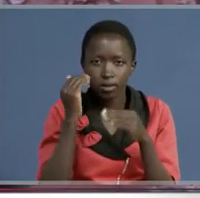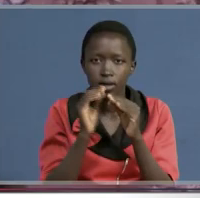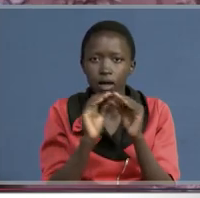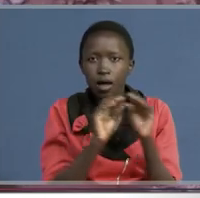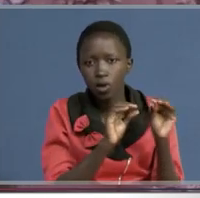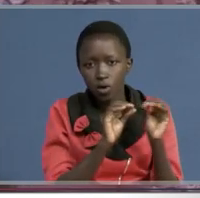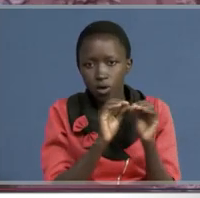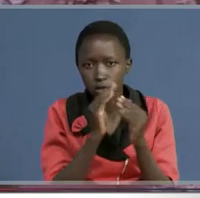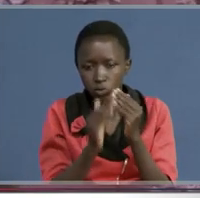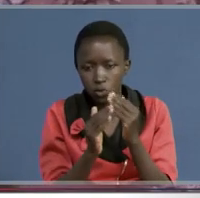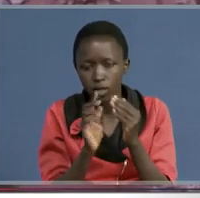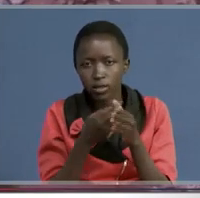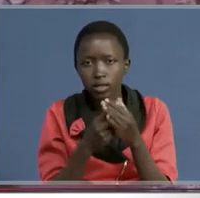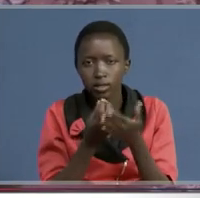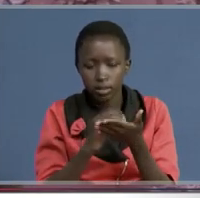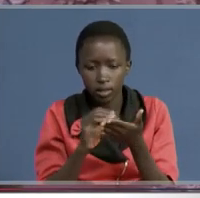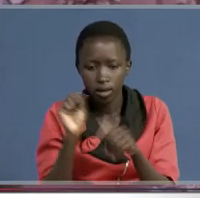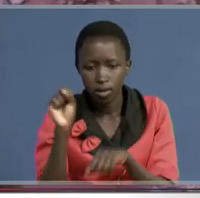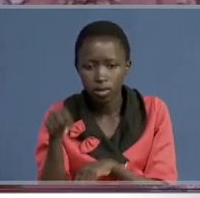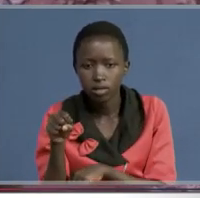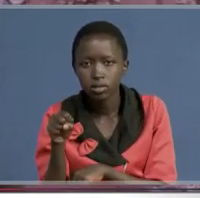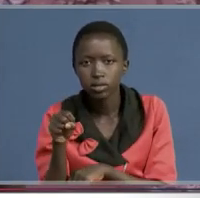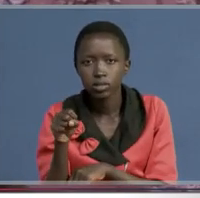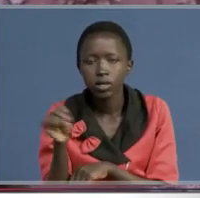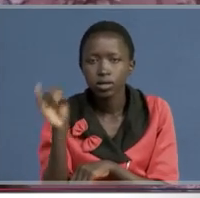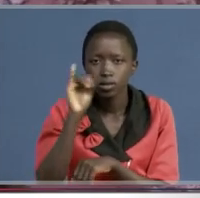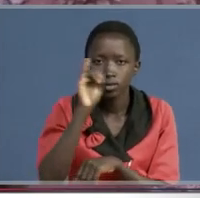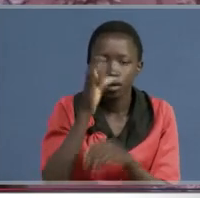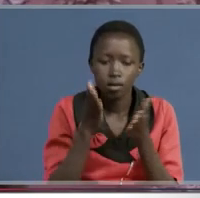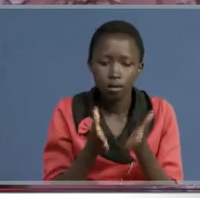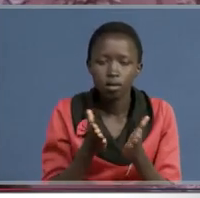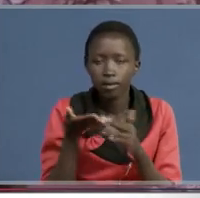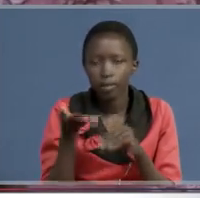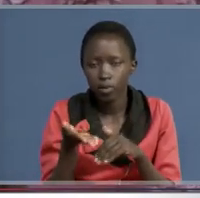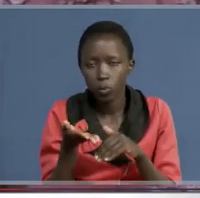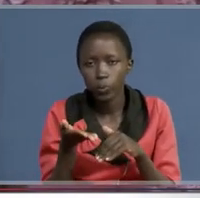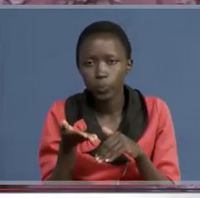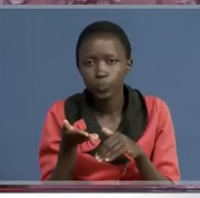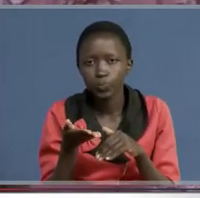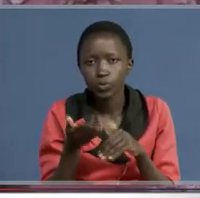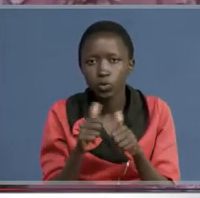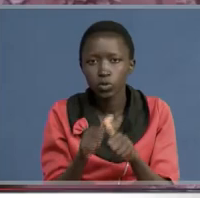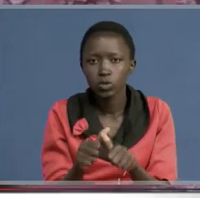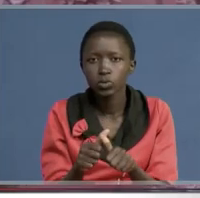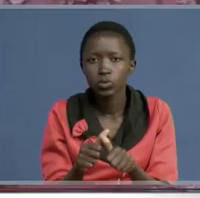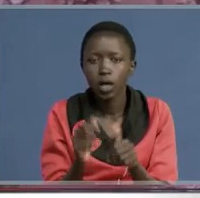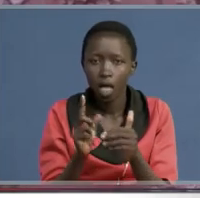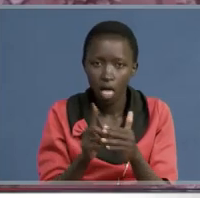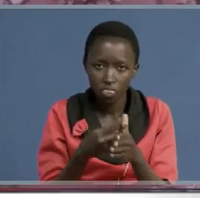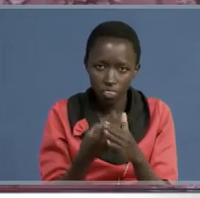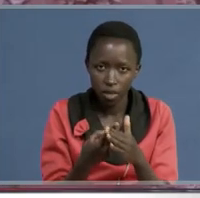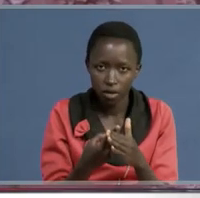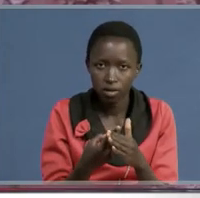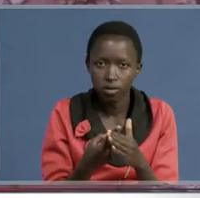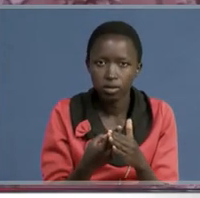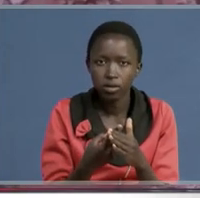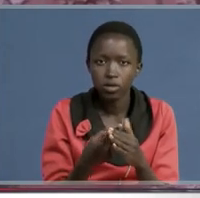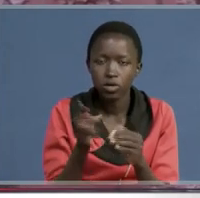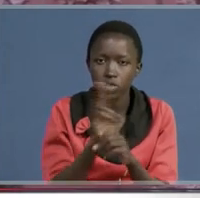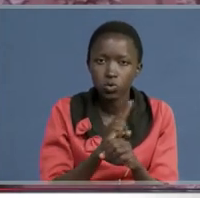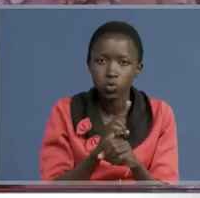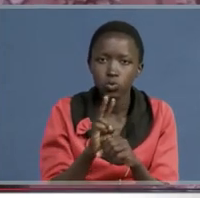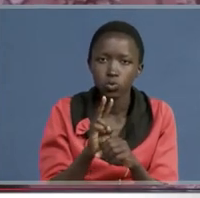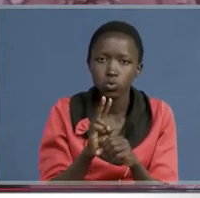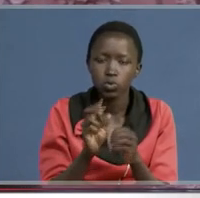picha. Akaandika yes, designer is now on it. Now. Alafu wakatumia